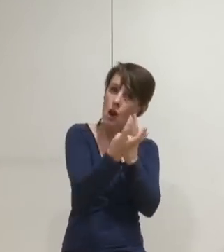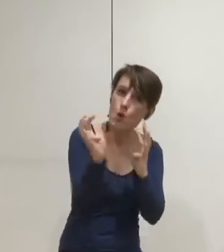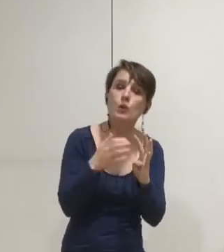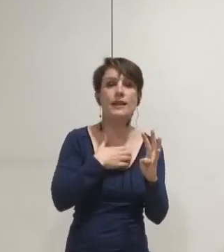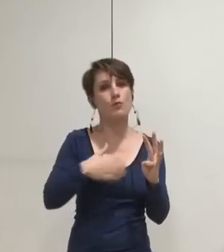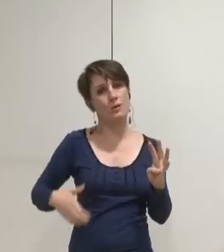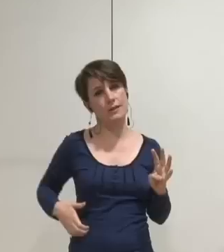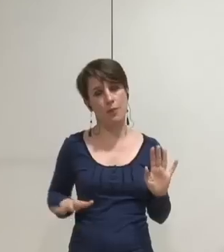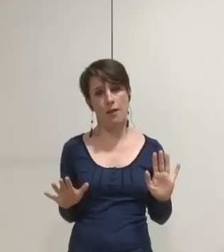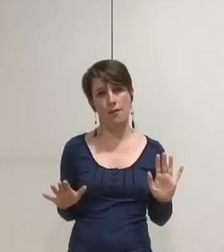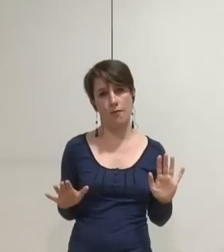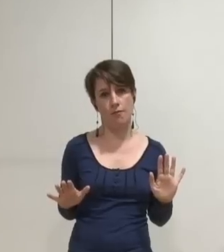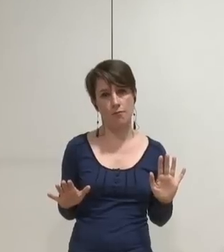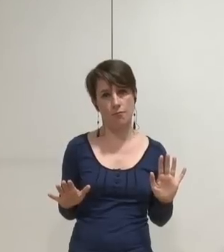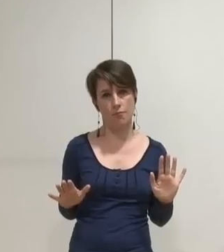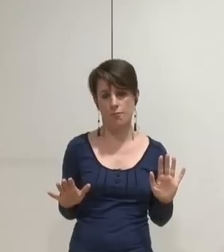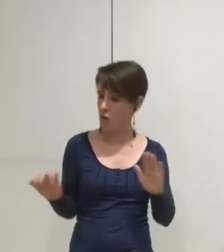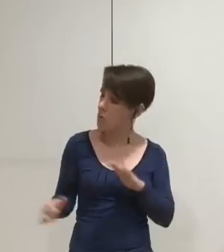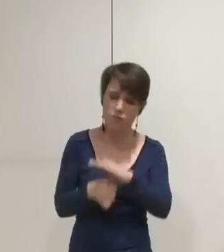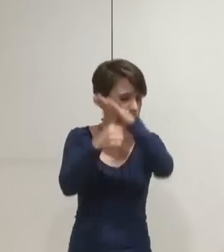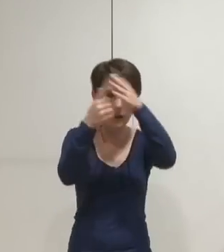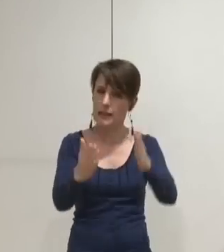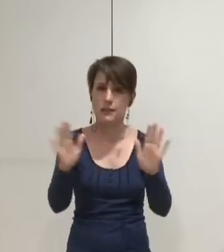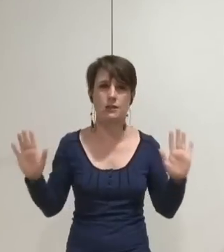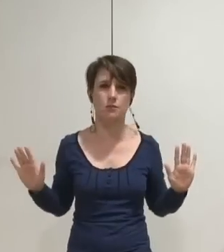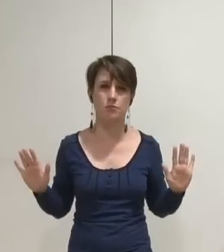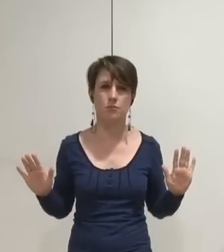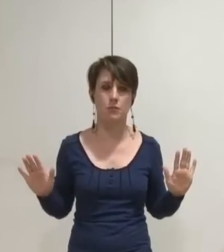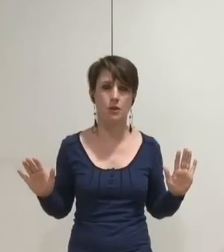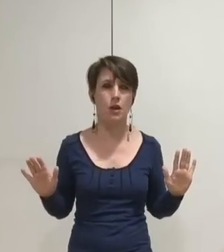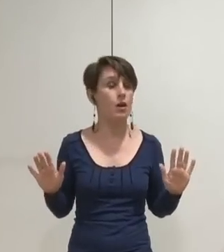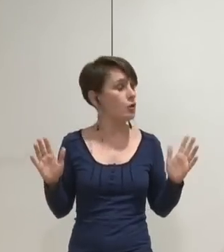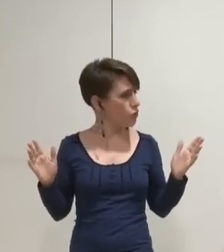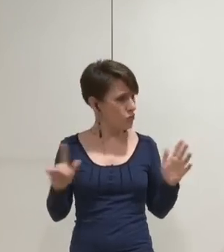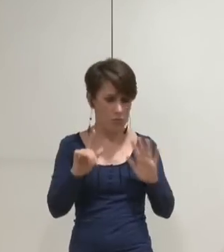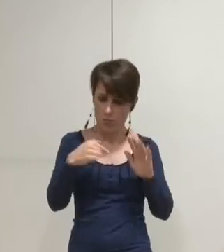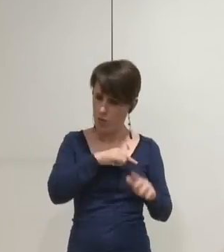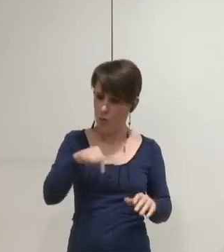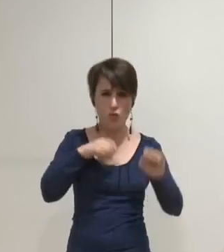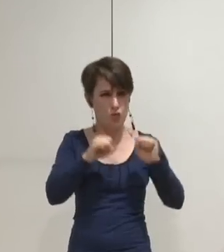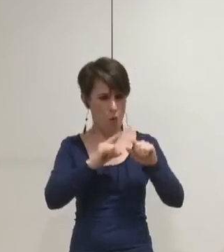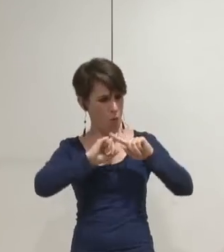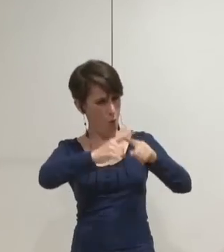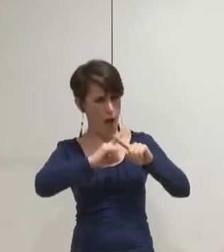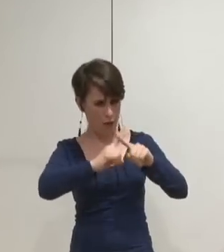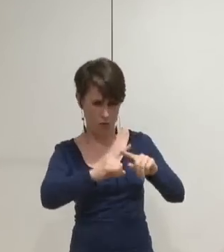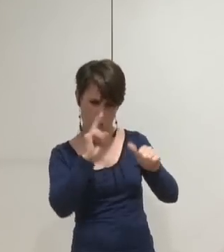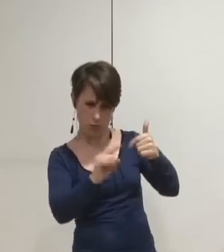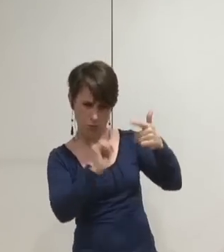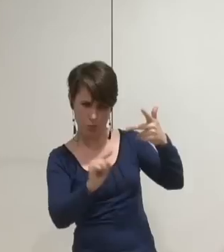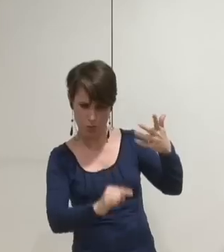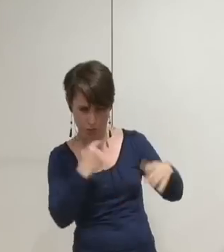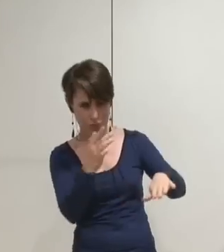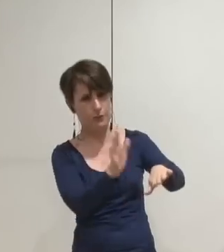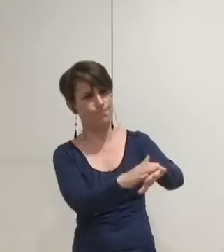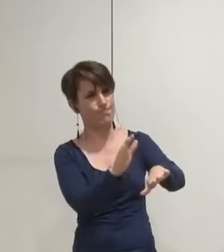motifs parfaitement nobles parfaitement explicable parfaitement argumenté euh il peut démontrer que l'intérêt général